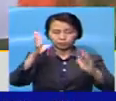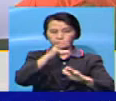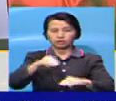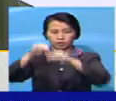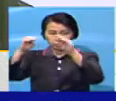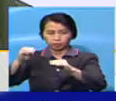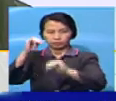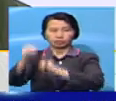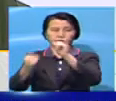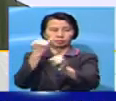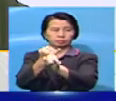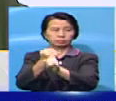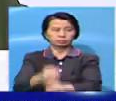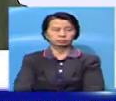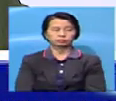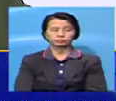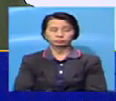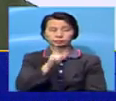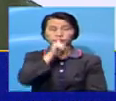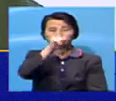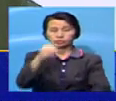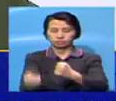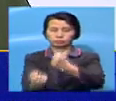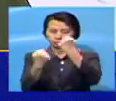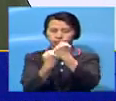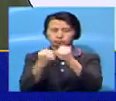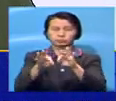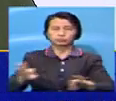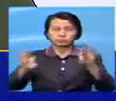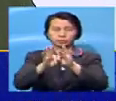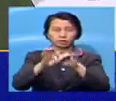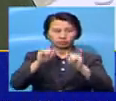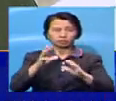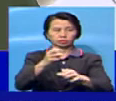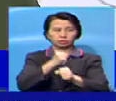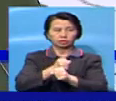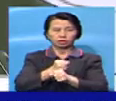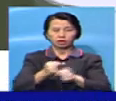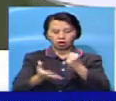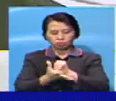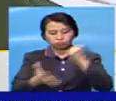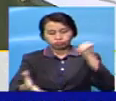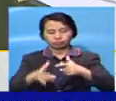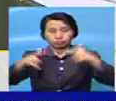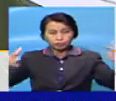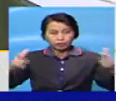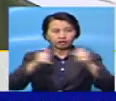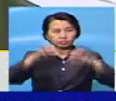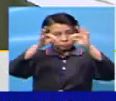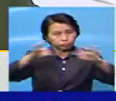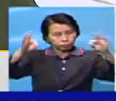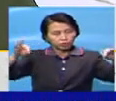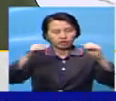Global sudah pasti penajaan ini adalah penting untuk sukan kerana kita akan dapat visibiliti yang sangat besar sekali dengan hiasan dengan